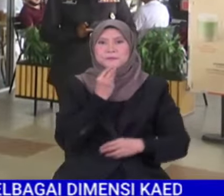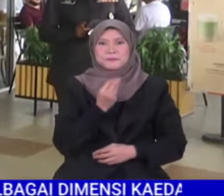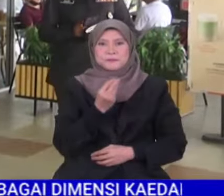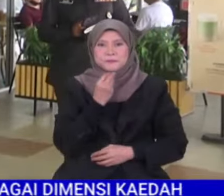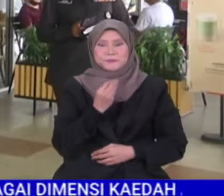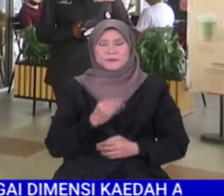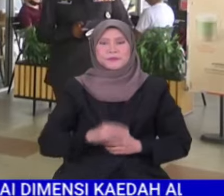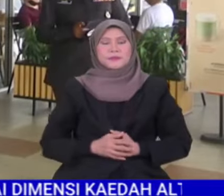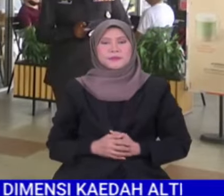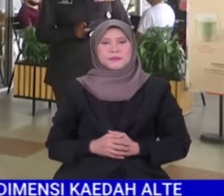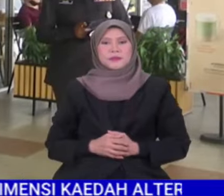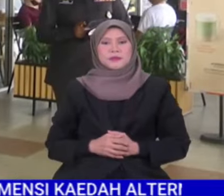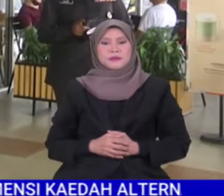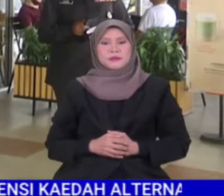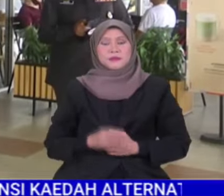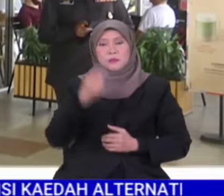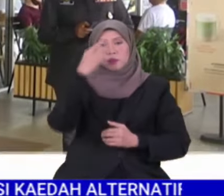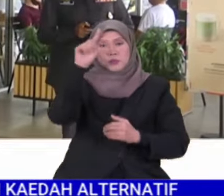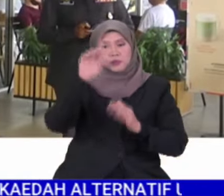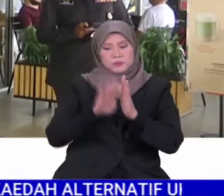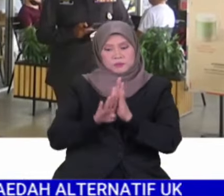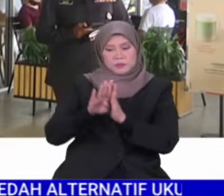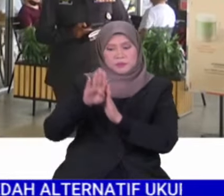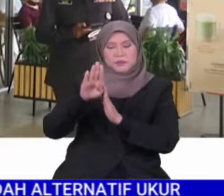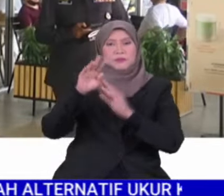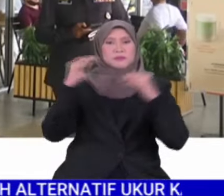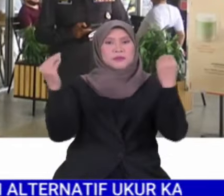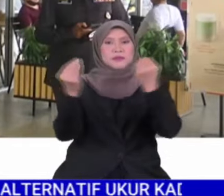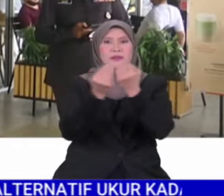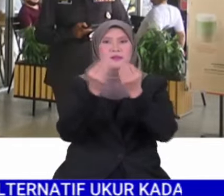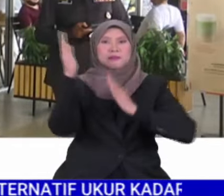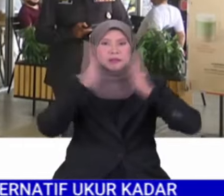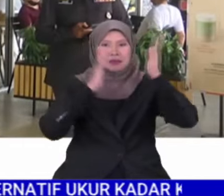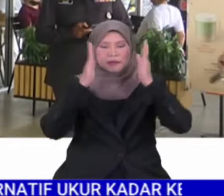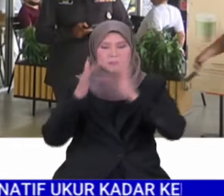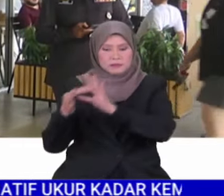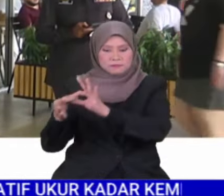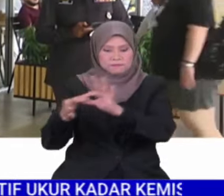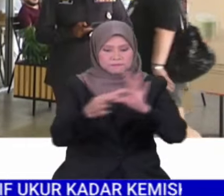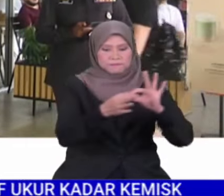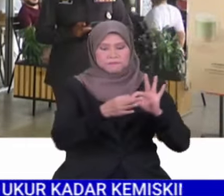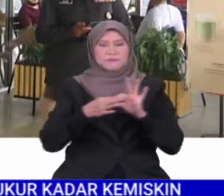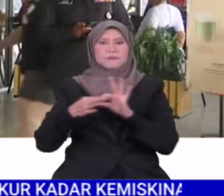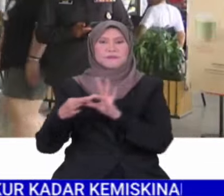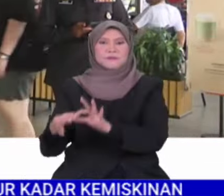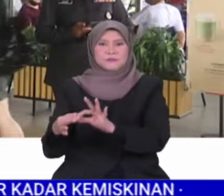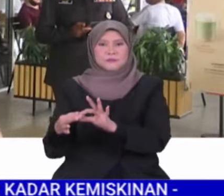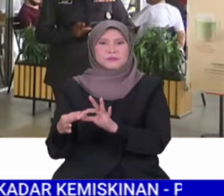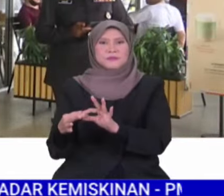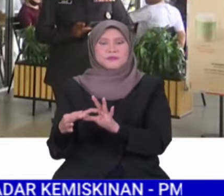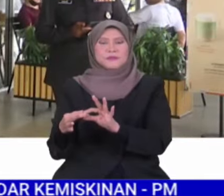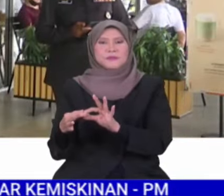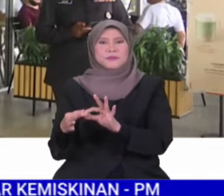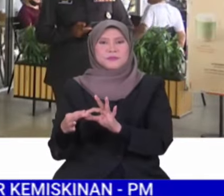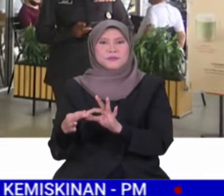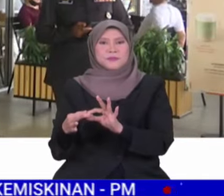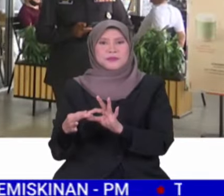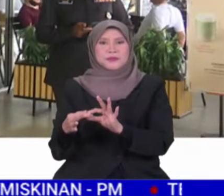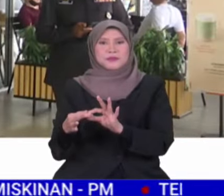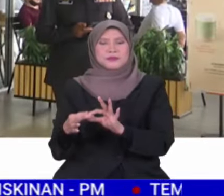Ibrahim, untuk membangunkan masyarakat Malaysia yang bersatu padu, yang